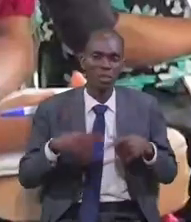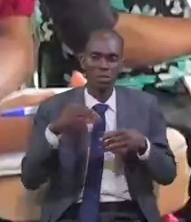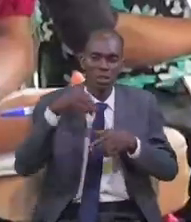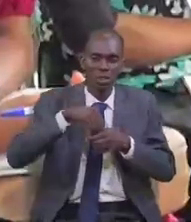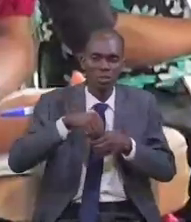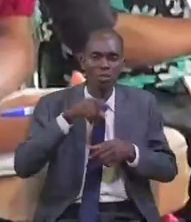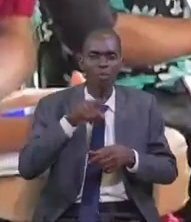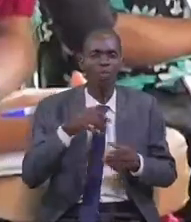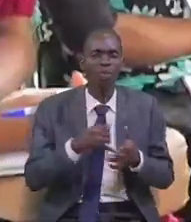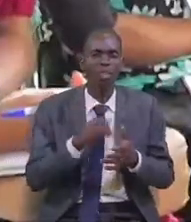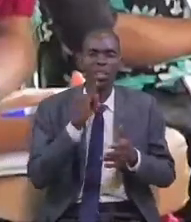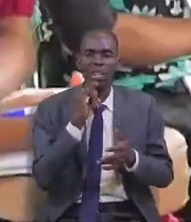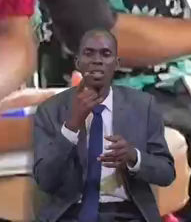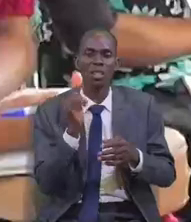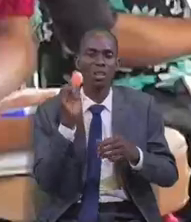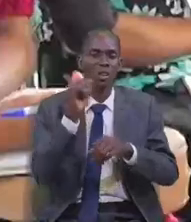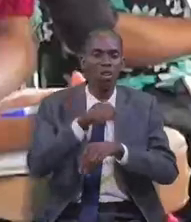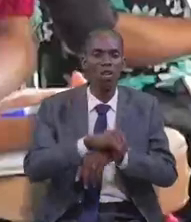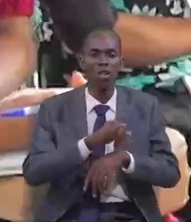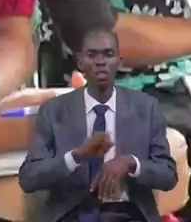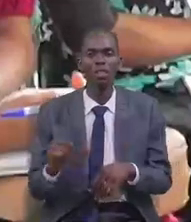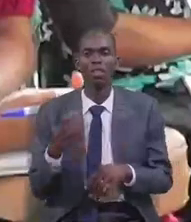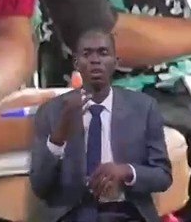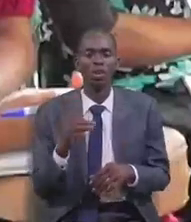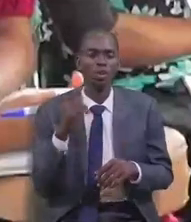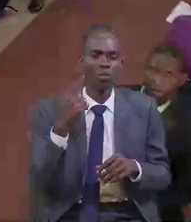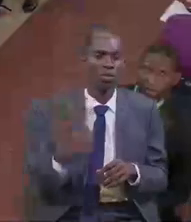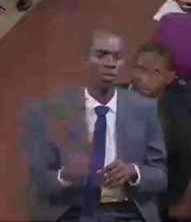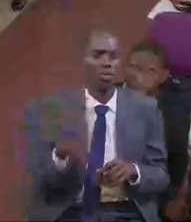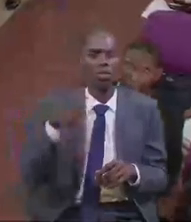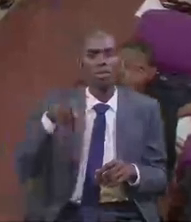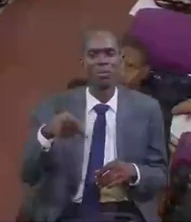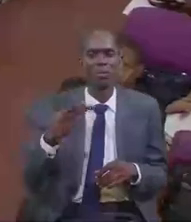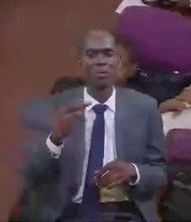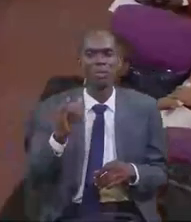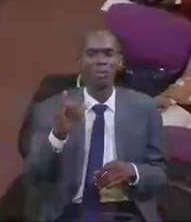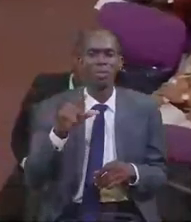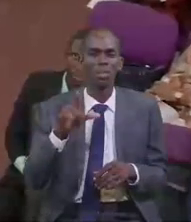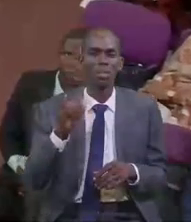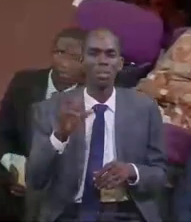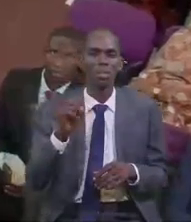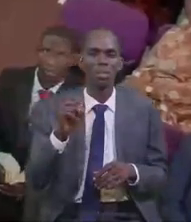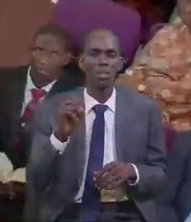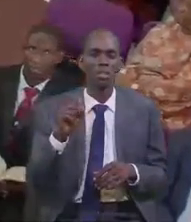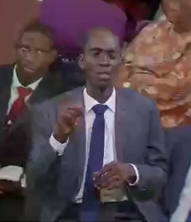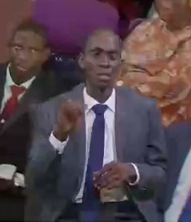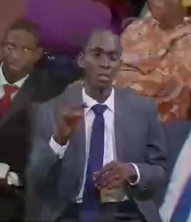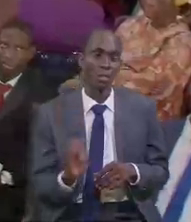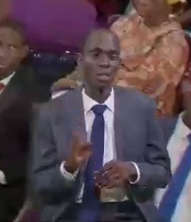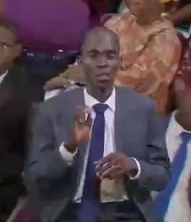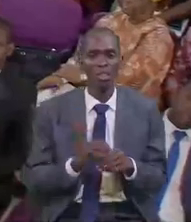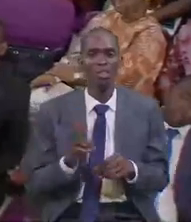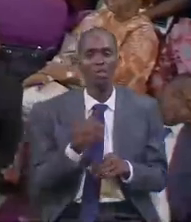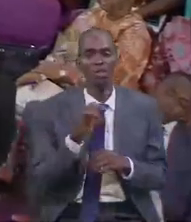cette victoire sur les Philistins en toi, le monde en toi, la société en